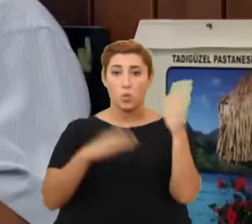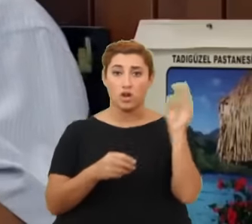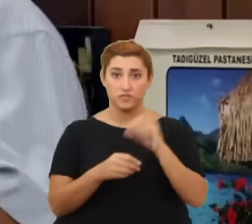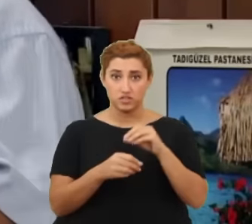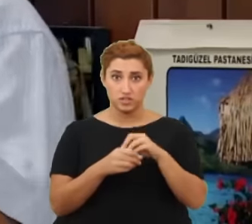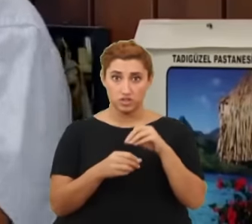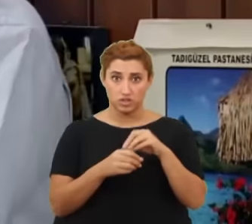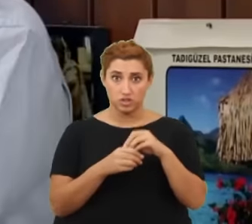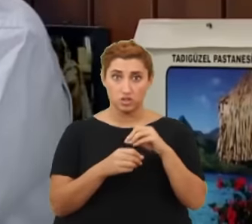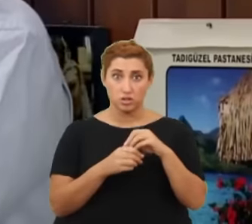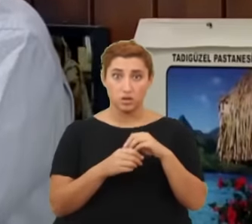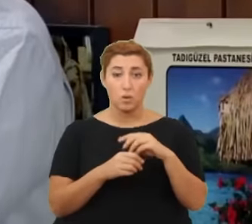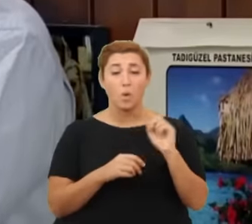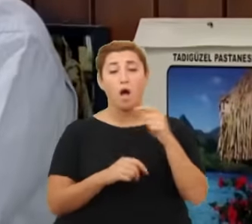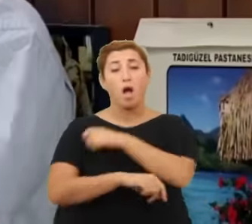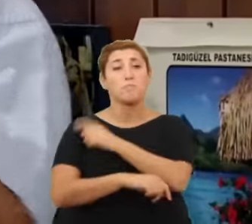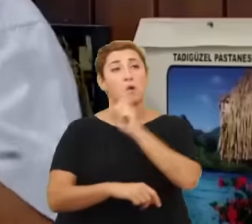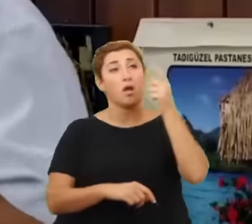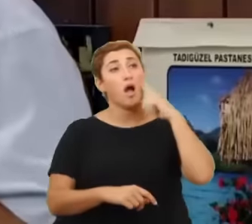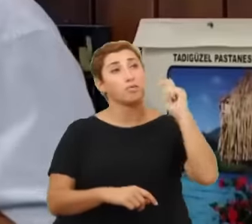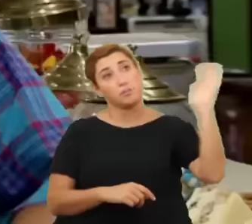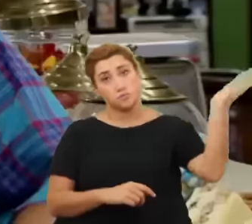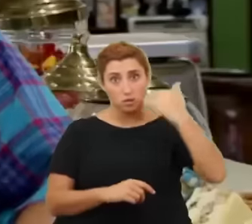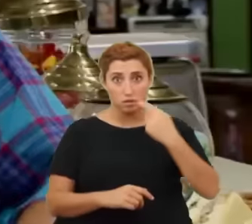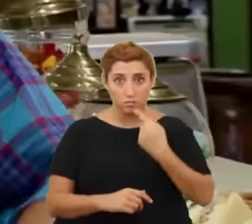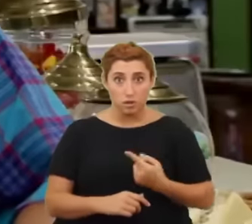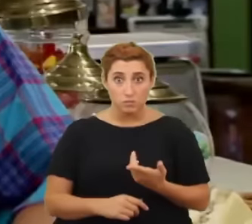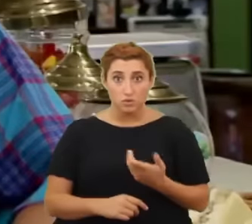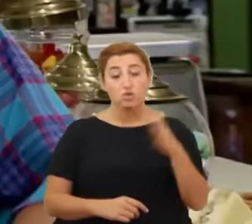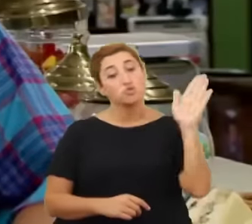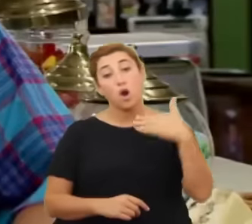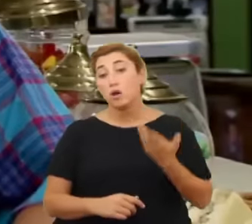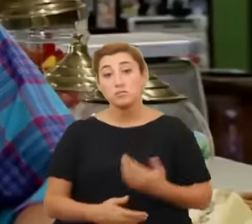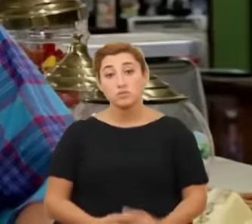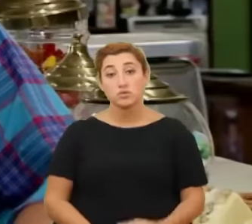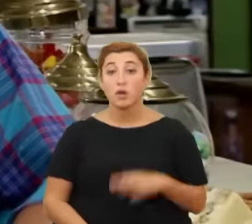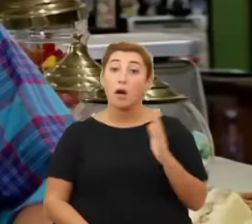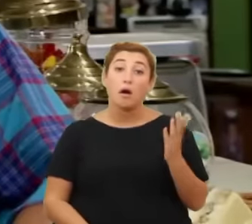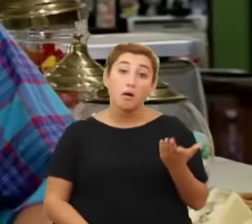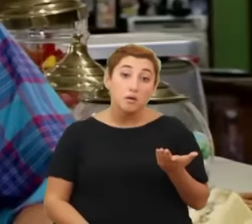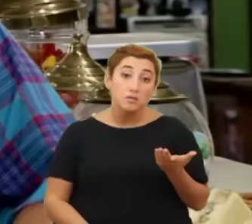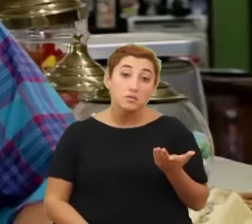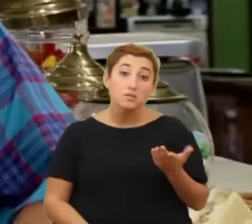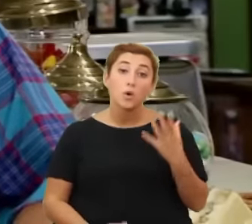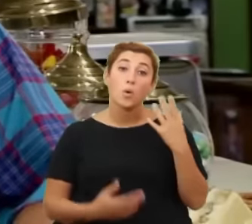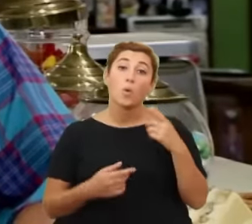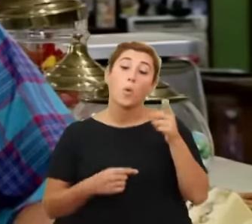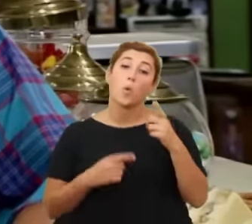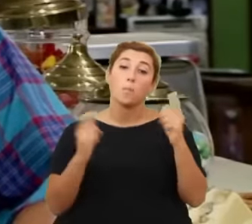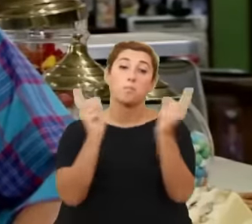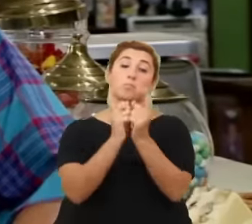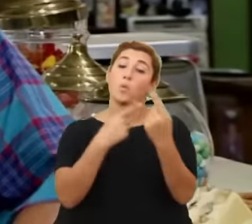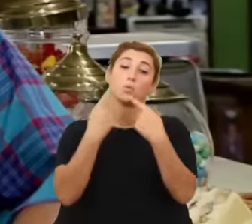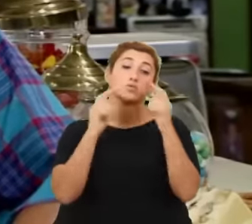diye kucağa Almanya'dan adam çağrılırmış. Çağırmış işte ya. Artık onunla